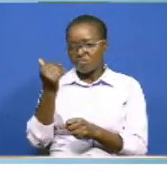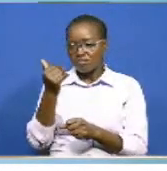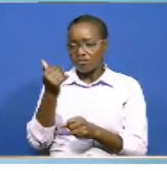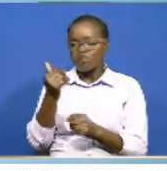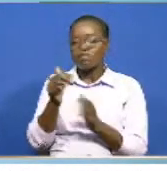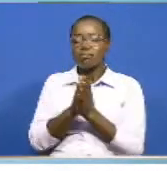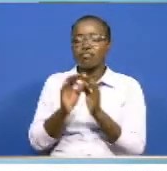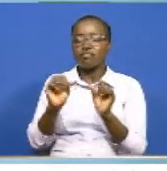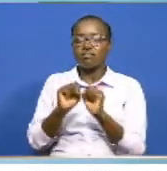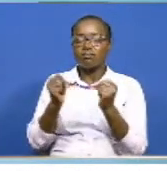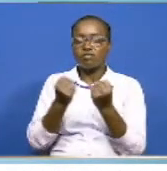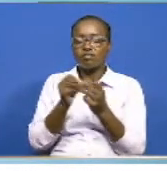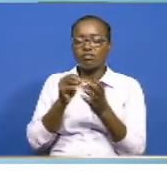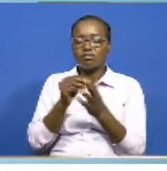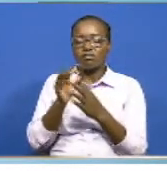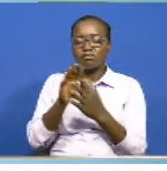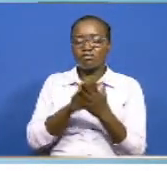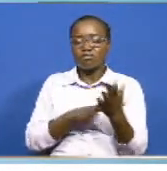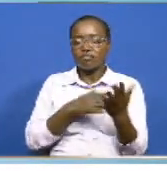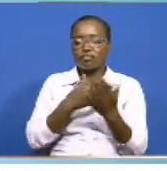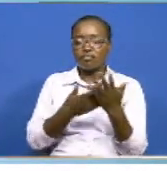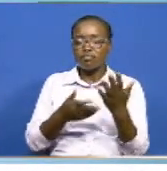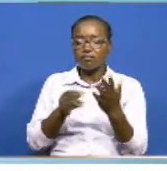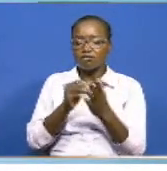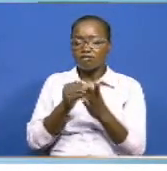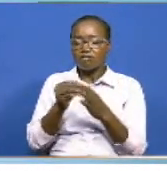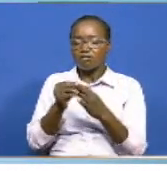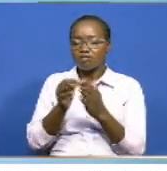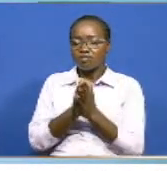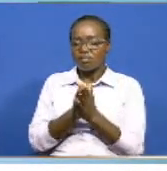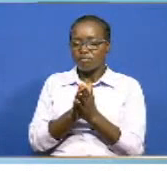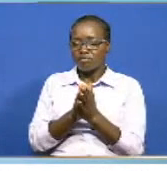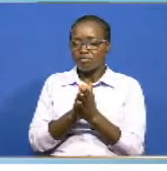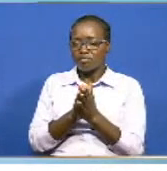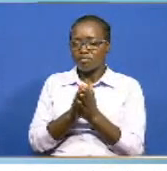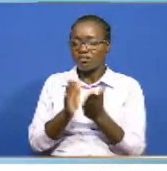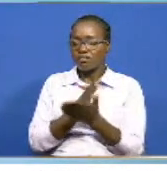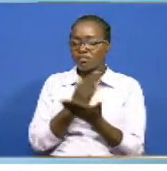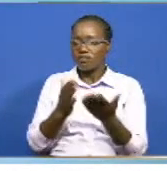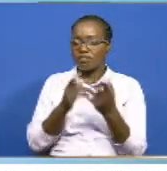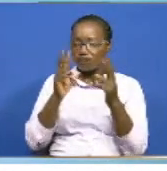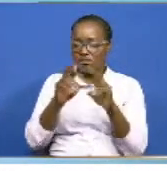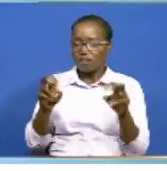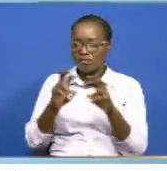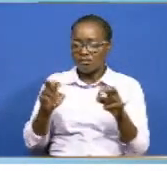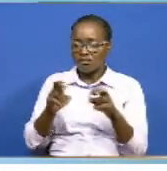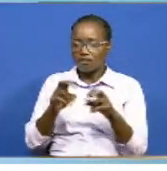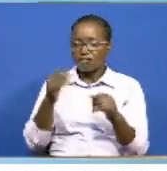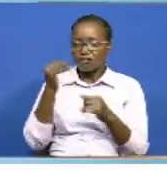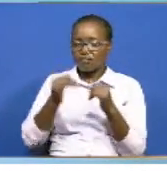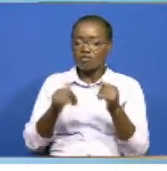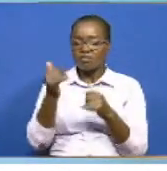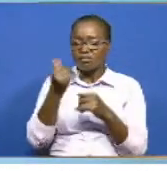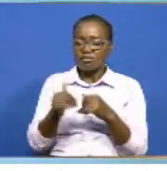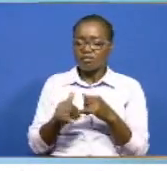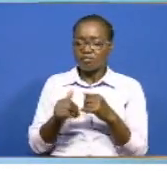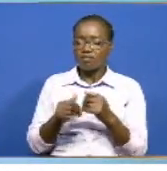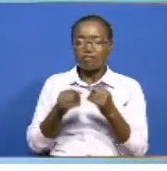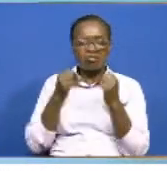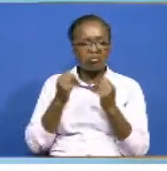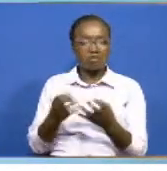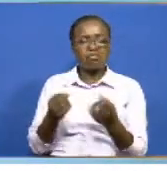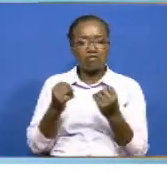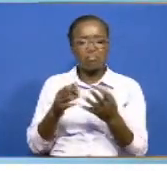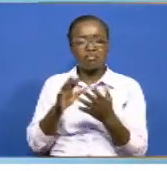kijamii ama internet kwa ujumla ama teknolojia ni kitu watu ukifanya research hautamaliza. Tunayo aina mingi